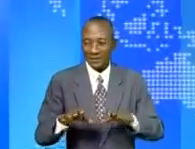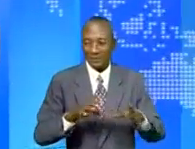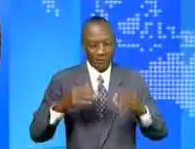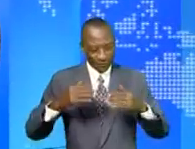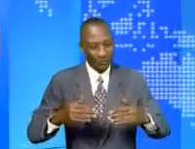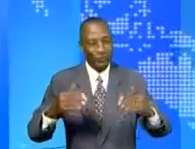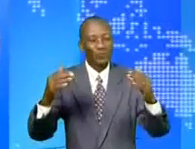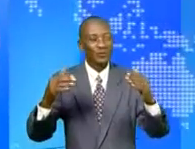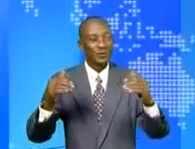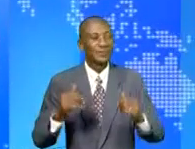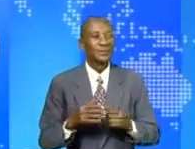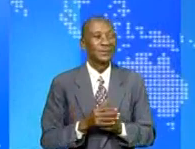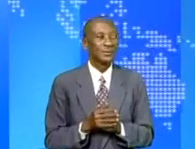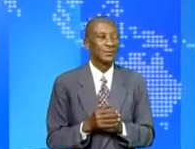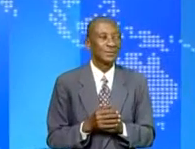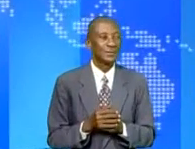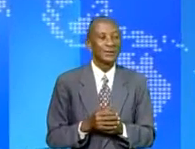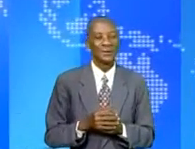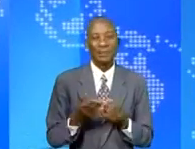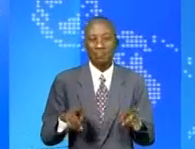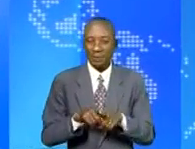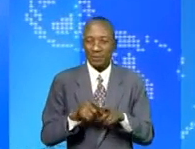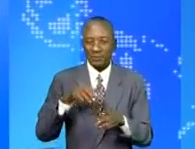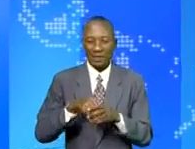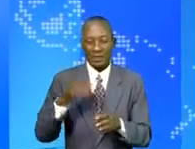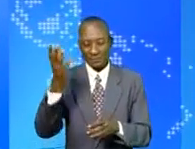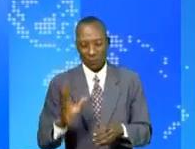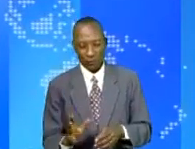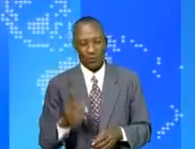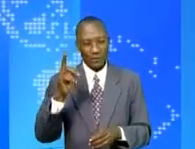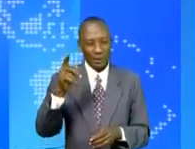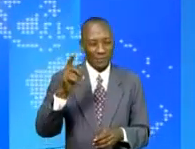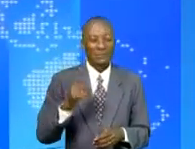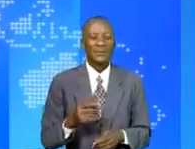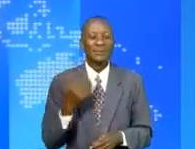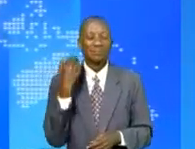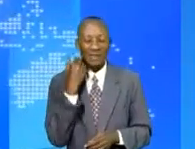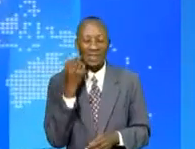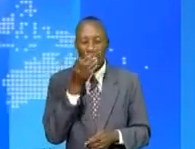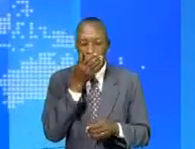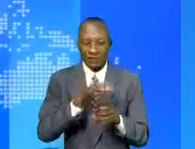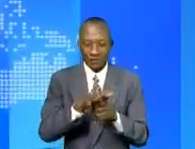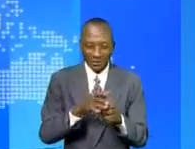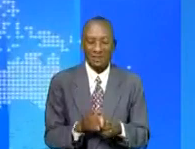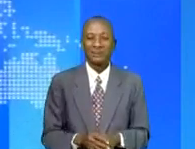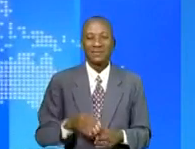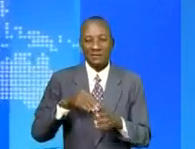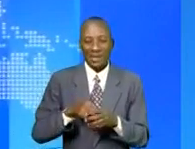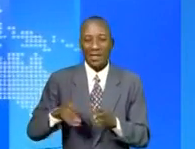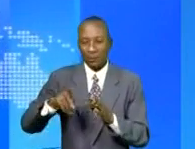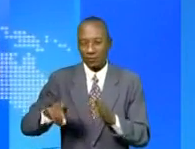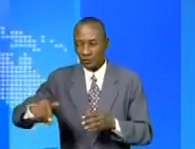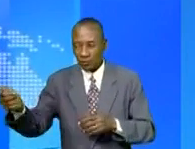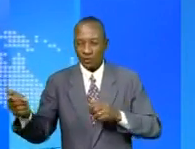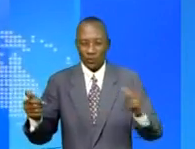Kivu, 48 au Congo central, 33 en Ituri, 11 au Kasaï central, 8 à la Tchopo, 7 au Sud